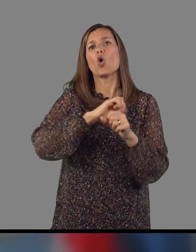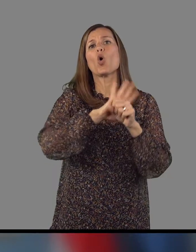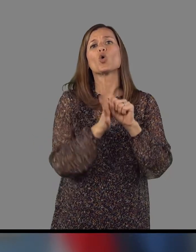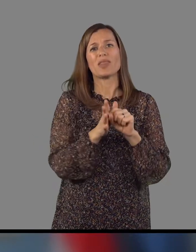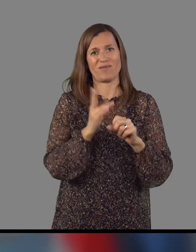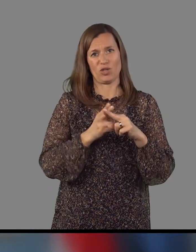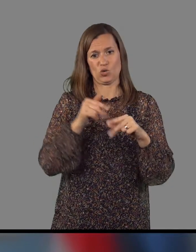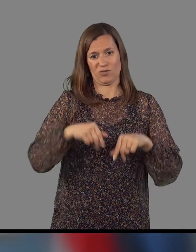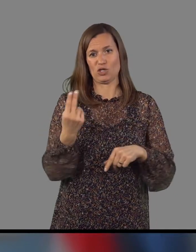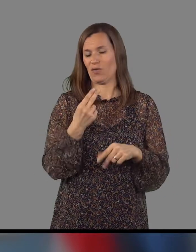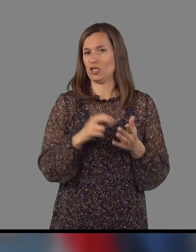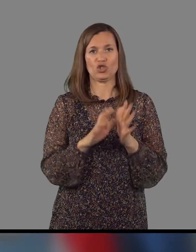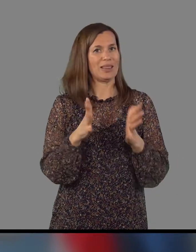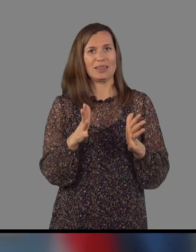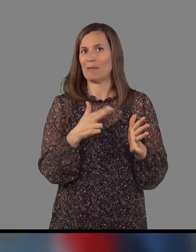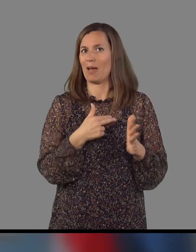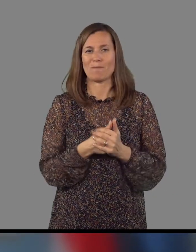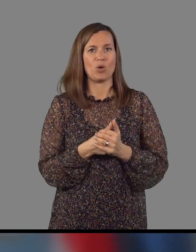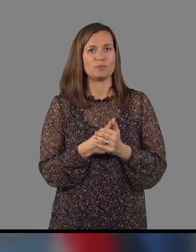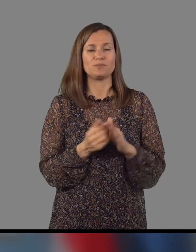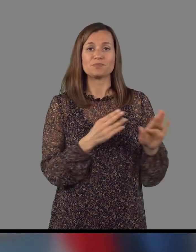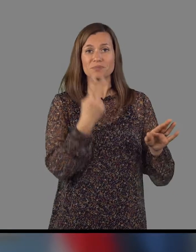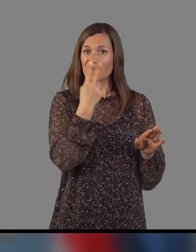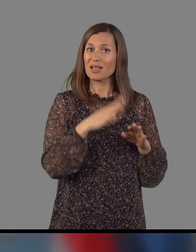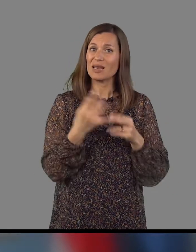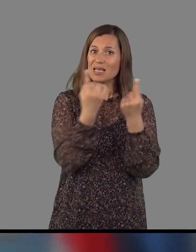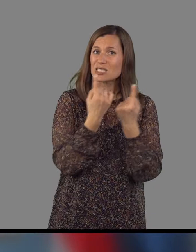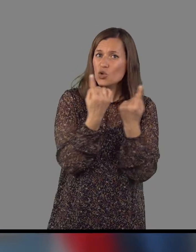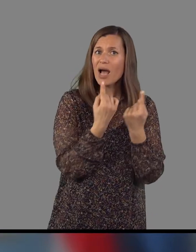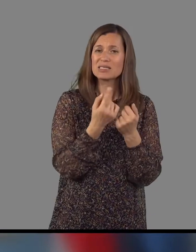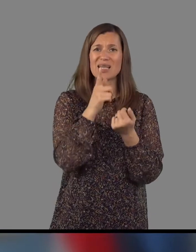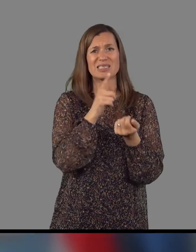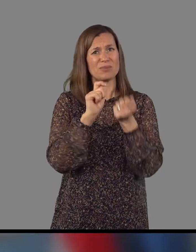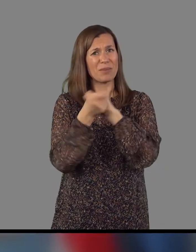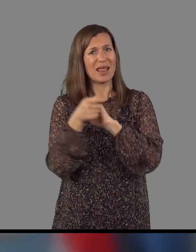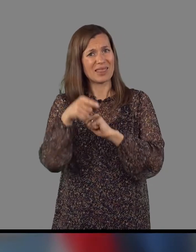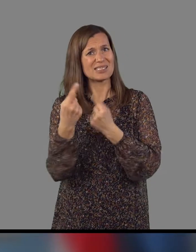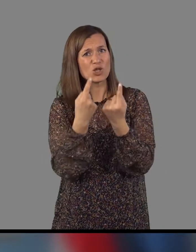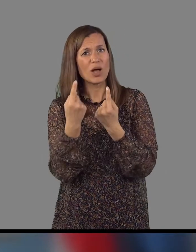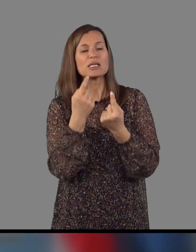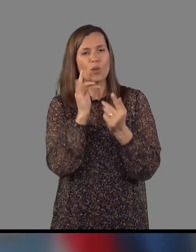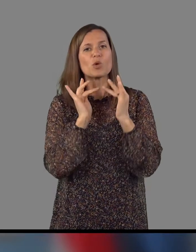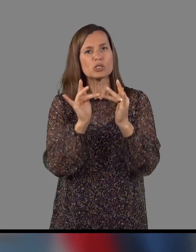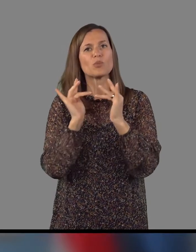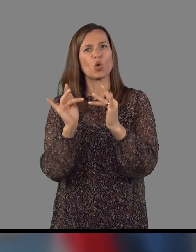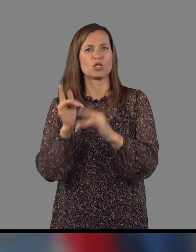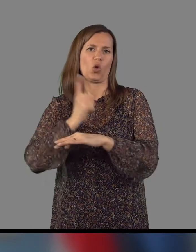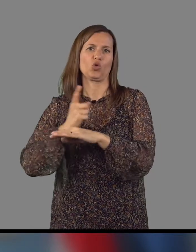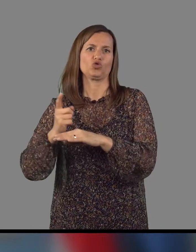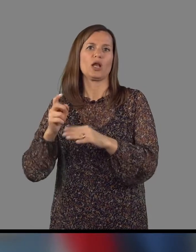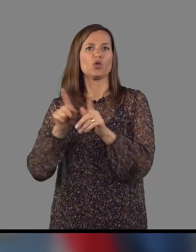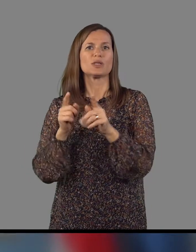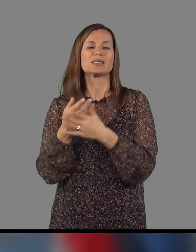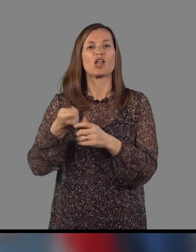koronavirusa v Sloveniji še nimamo. Glede na situacijo in spreminjanje te situacije se bomo sproti odločali tudi